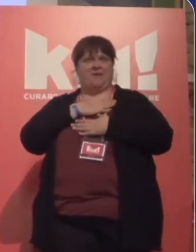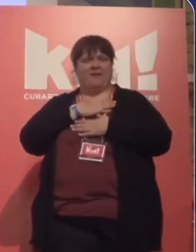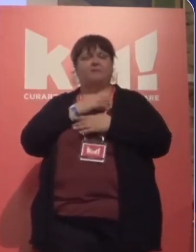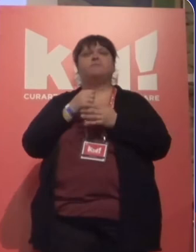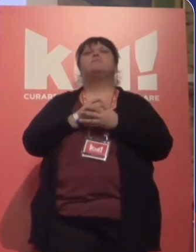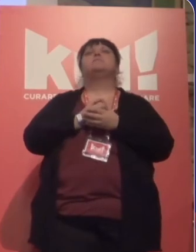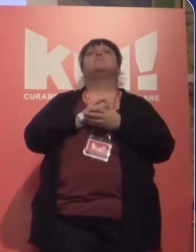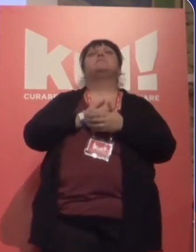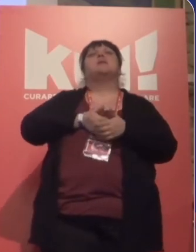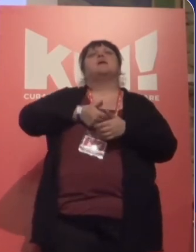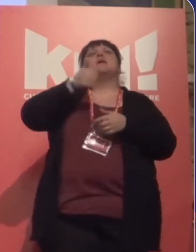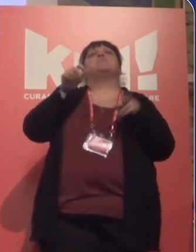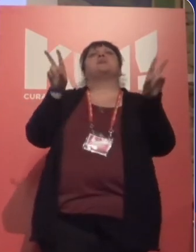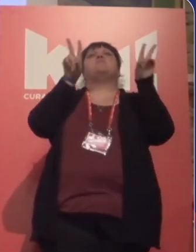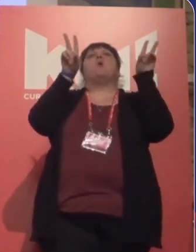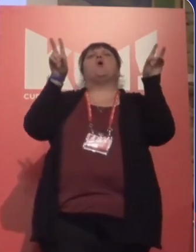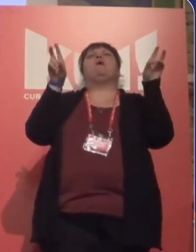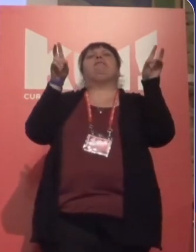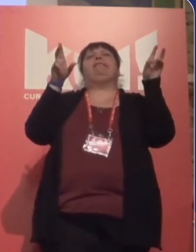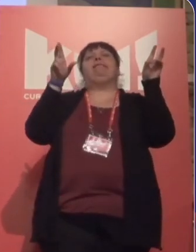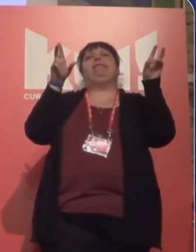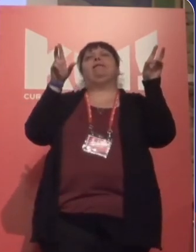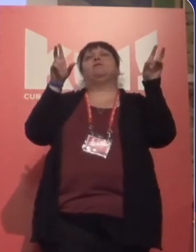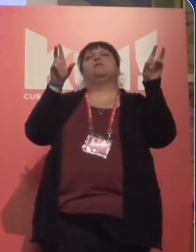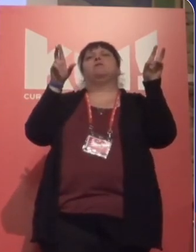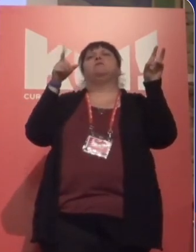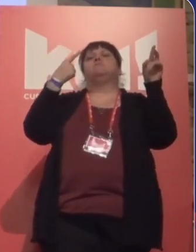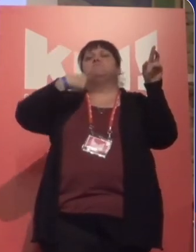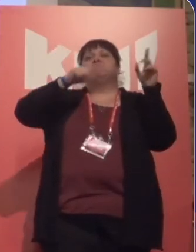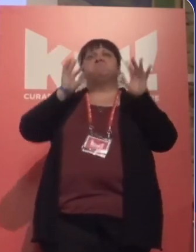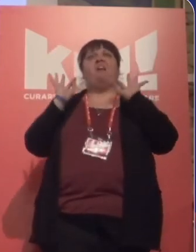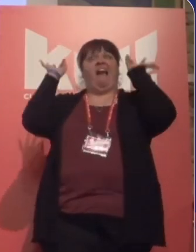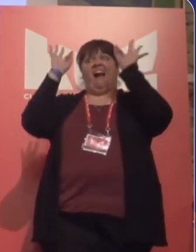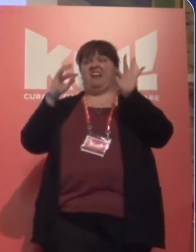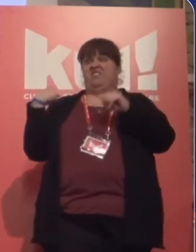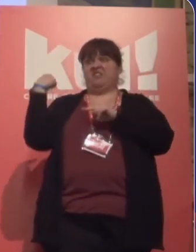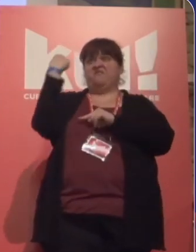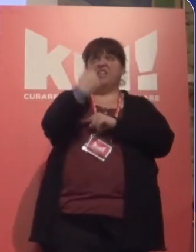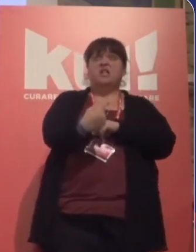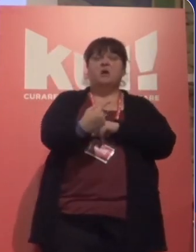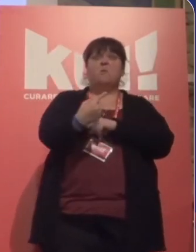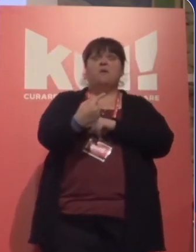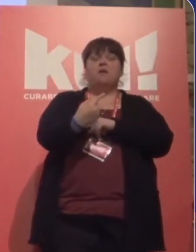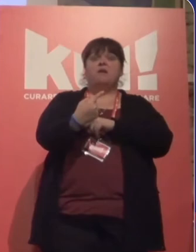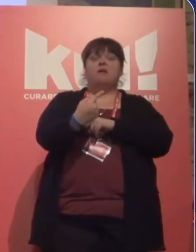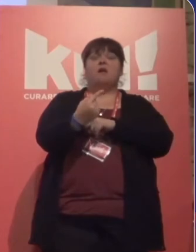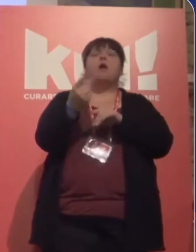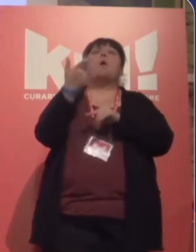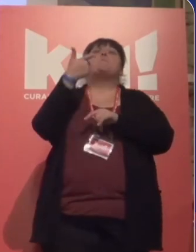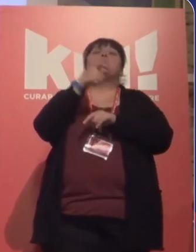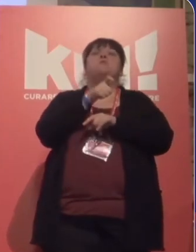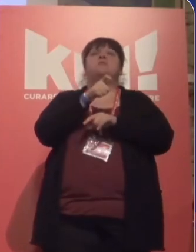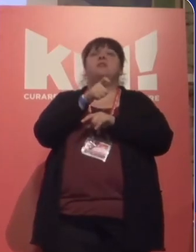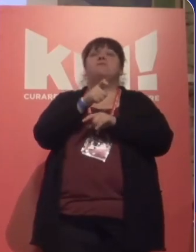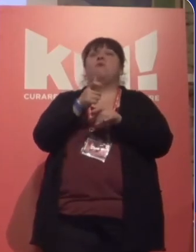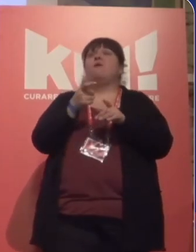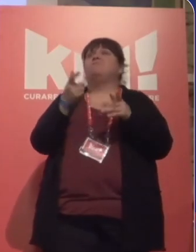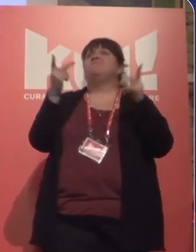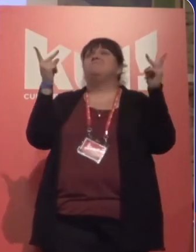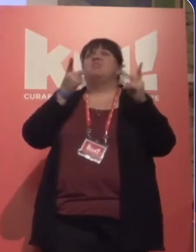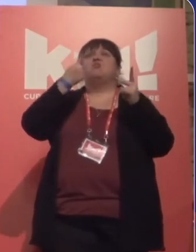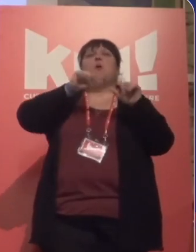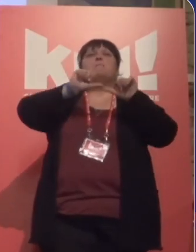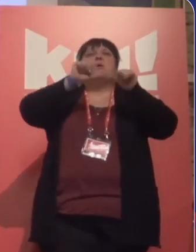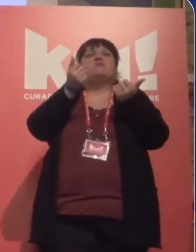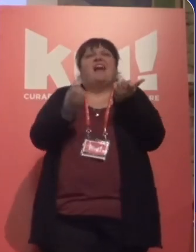fin qui perché non abbiamo nei fatti mai messo in discussione un modello di sviluppo che pur se presentandosi ovviamente in